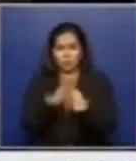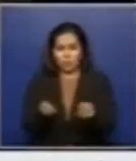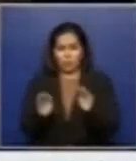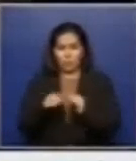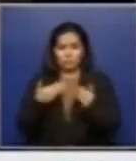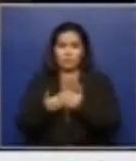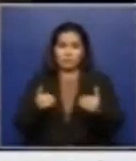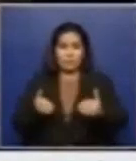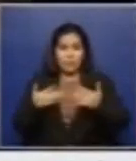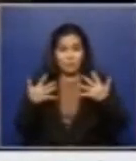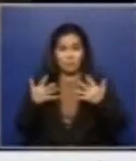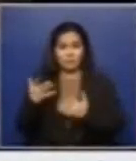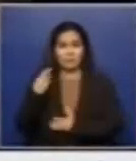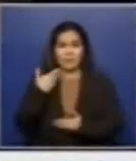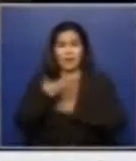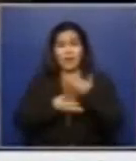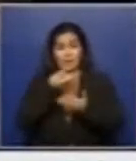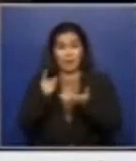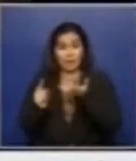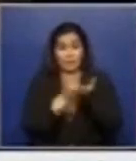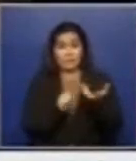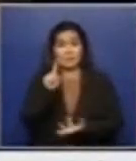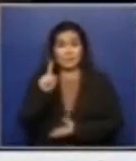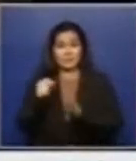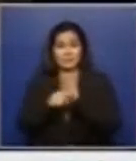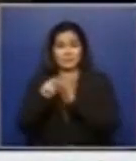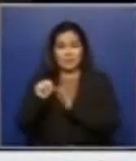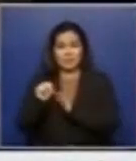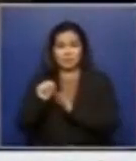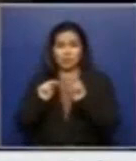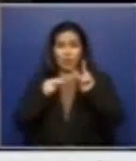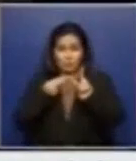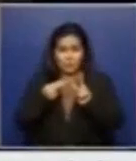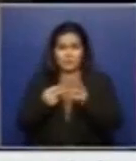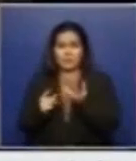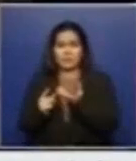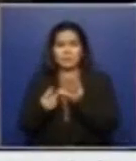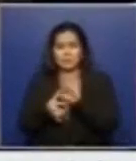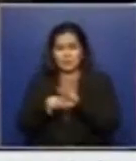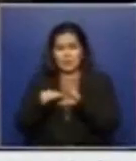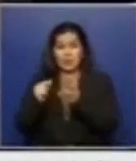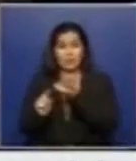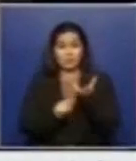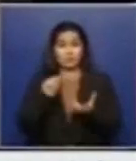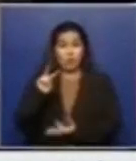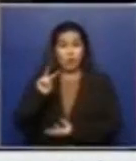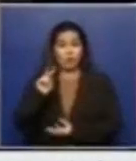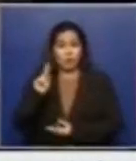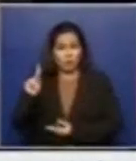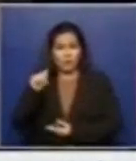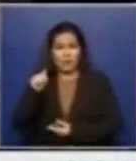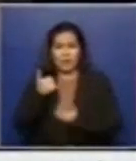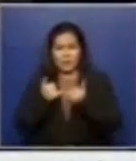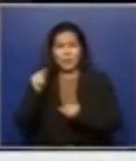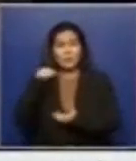ได้วันก่อนขายข้าวตันละ 20,000 ซื้อเนื้อวันละ2กิโลวันนี้ภรรยาที่บ้านบอกว่าไม่ต้องกินเนื้